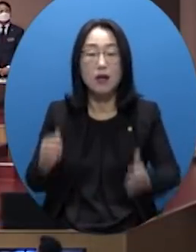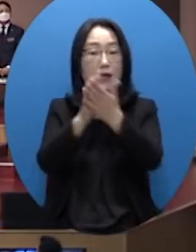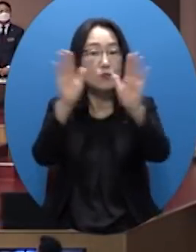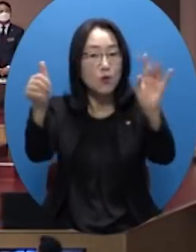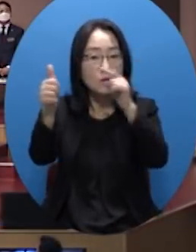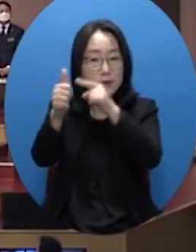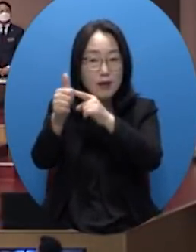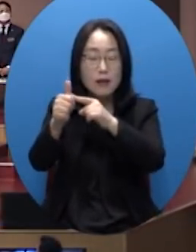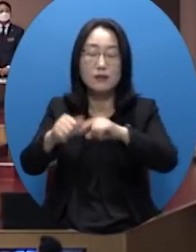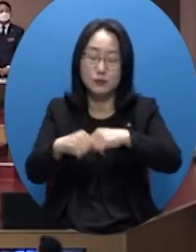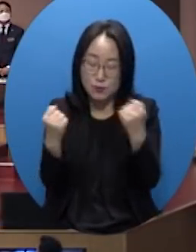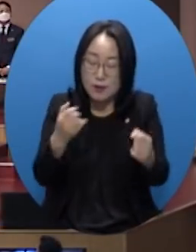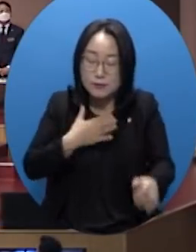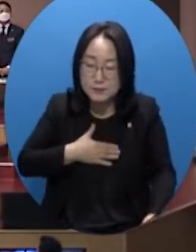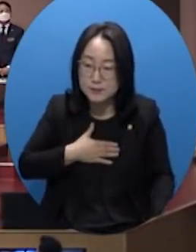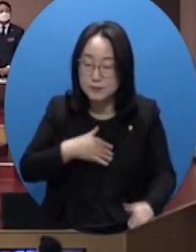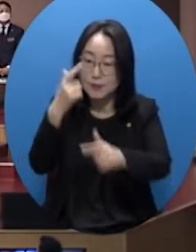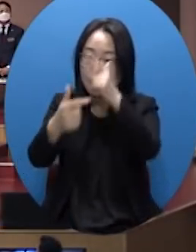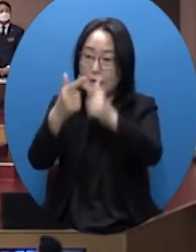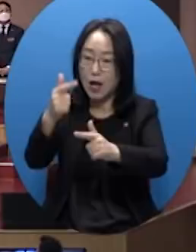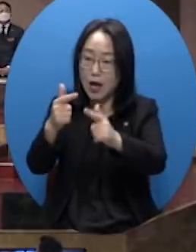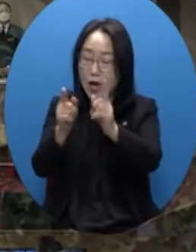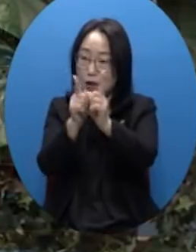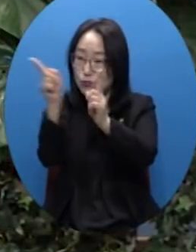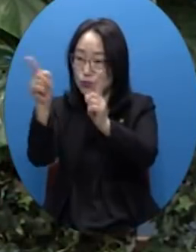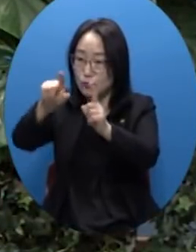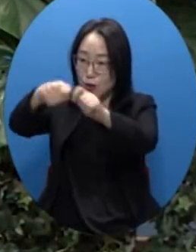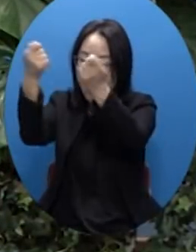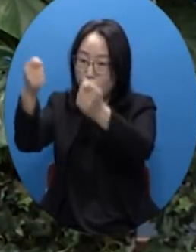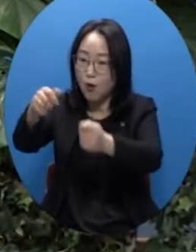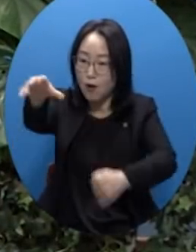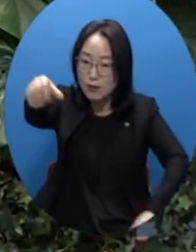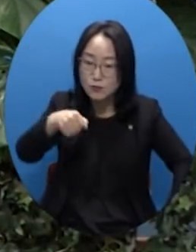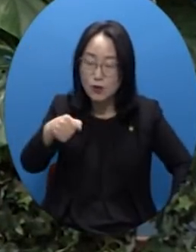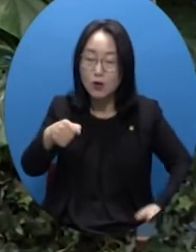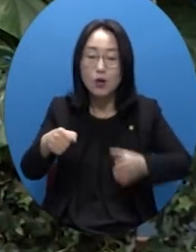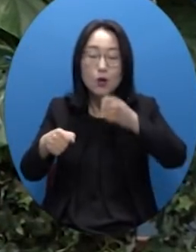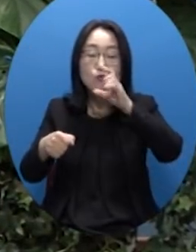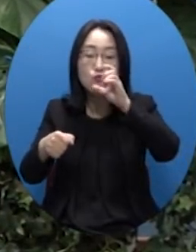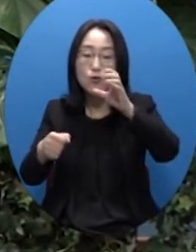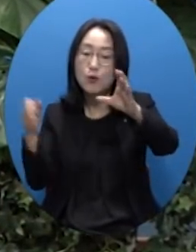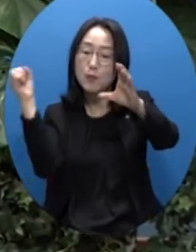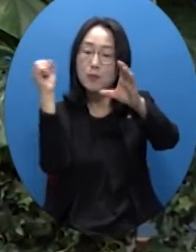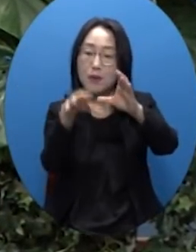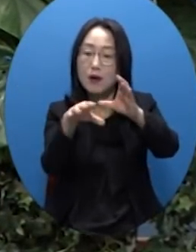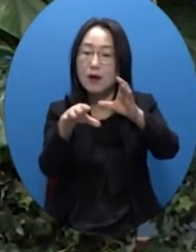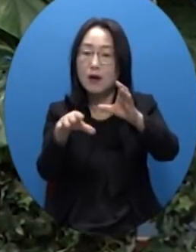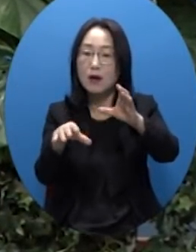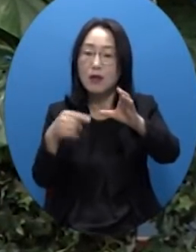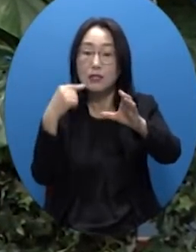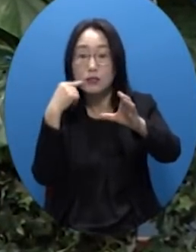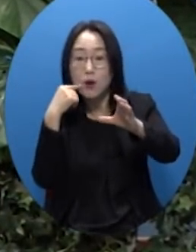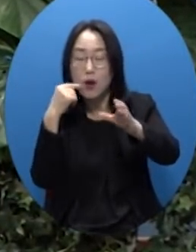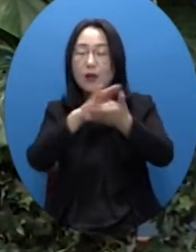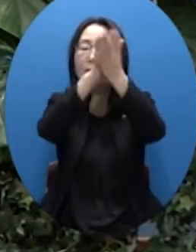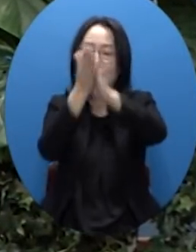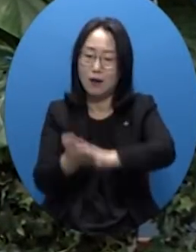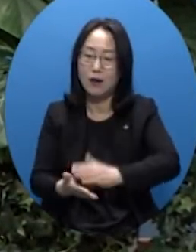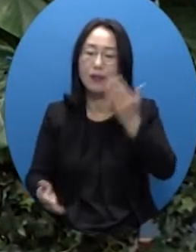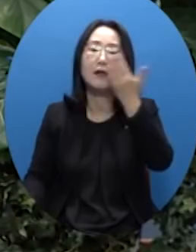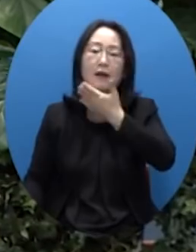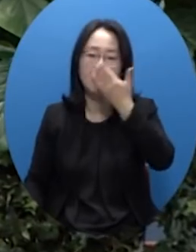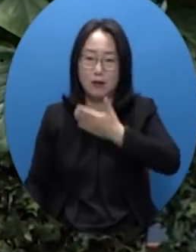순종하여 한 나무 가지를 자 꺾어서 물에 던지니 슴 문이 단물이